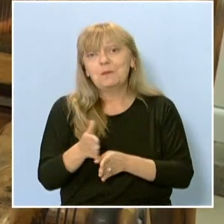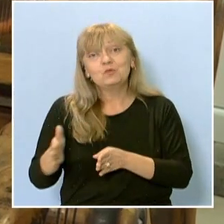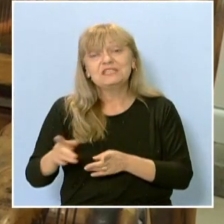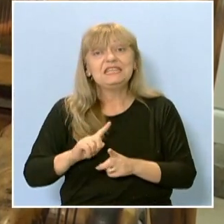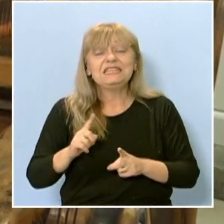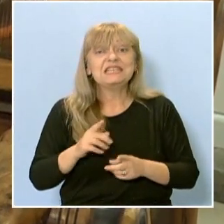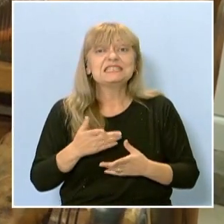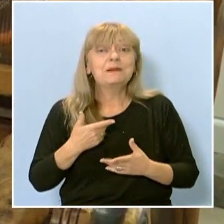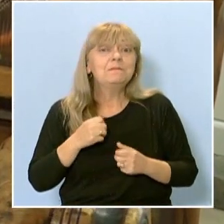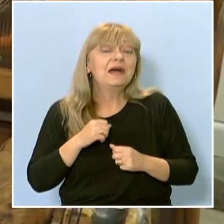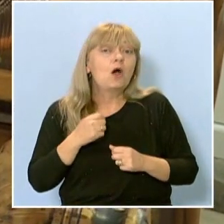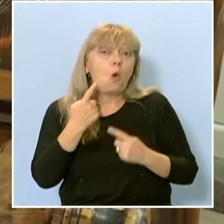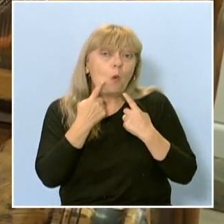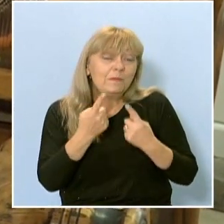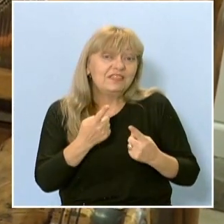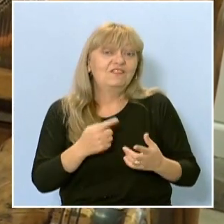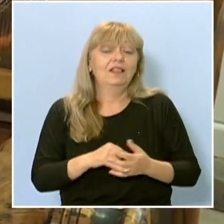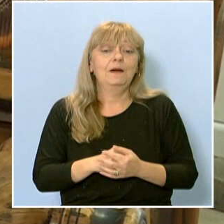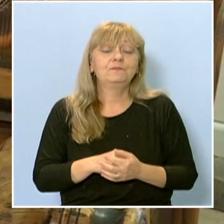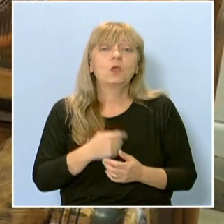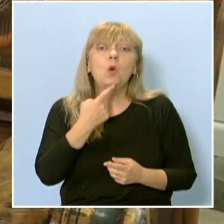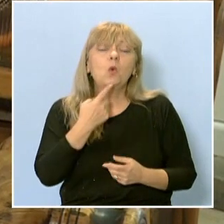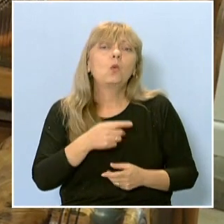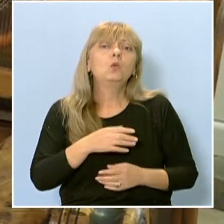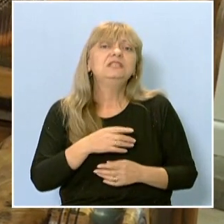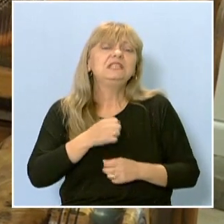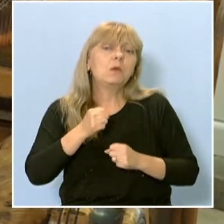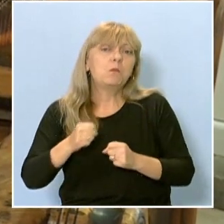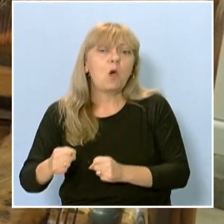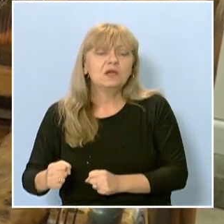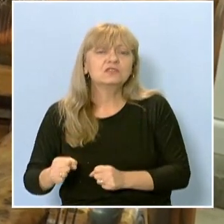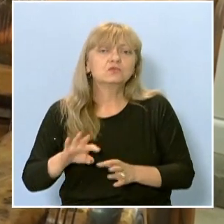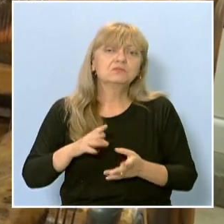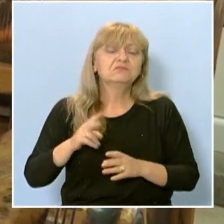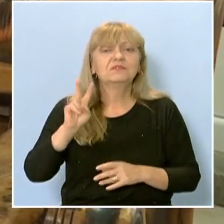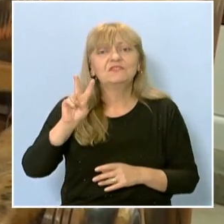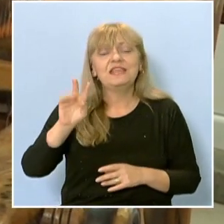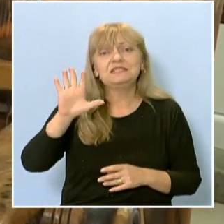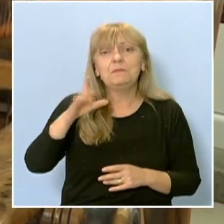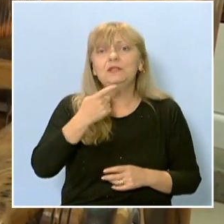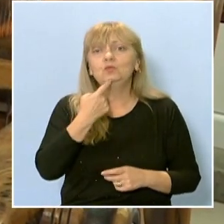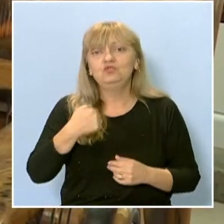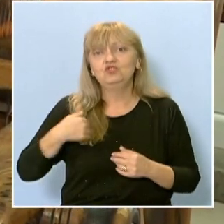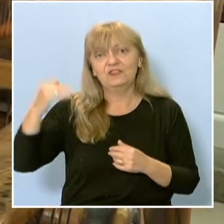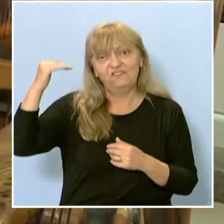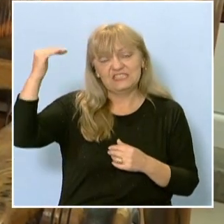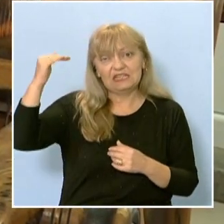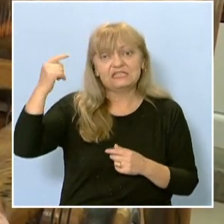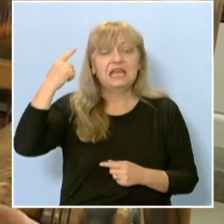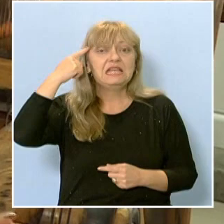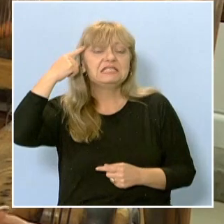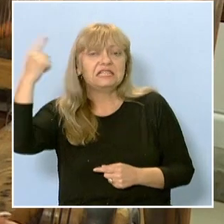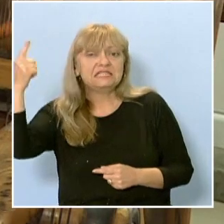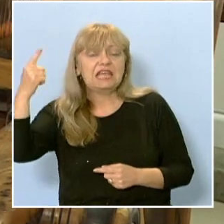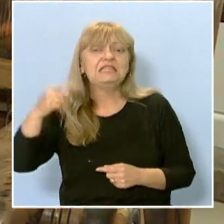пипна. И години по-късно, може би някъде около 25 годишна бях, си спомням, когато се сетих за